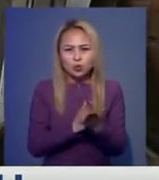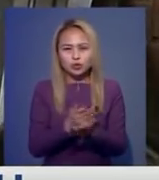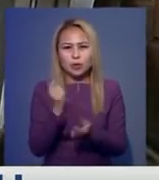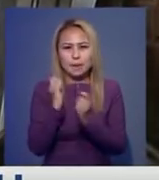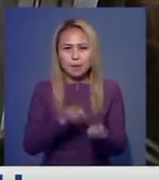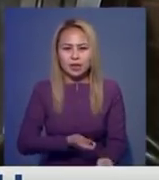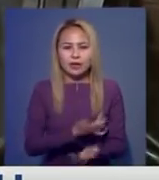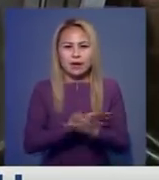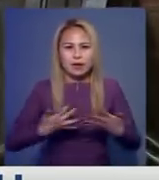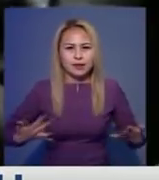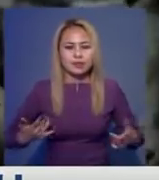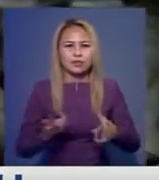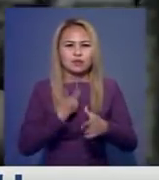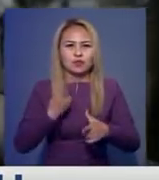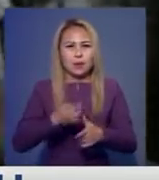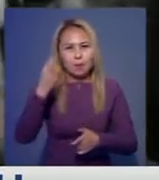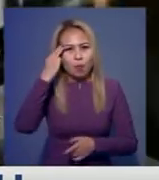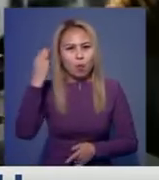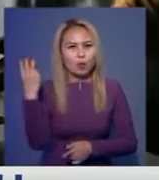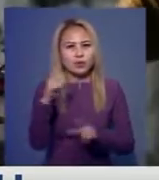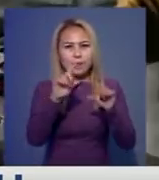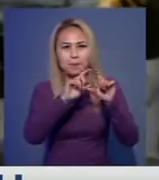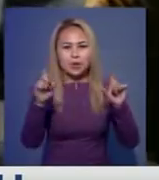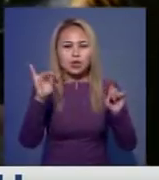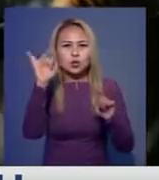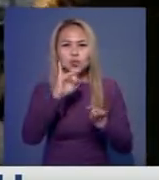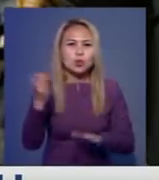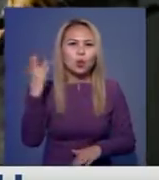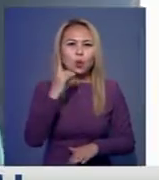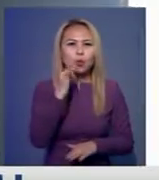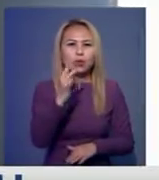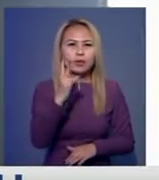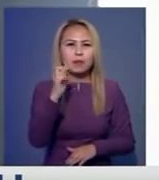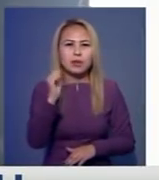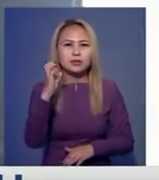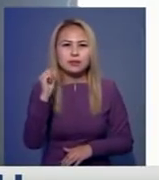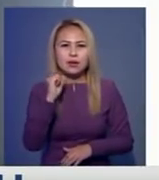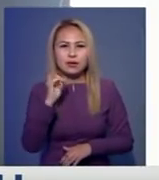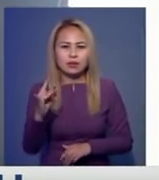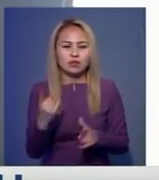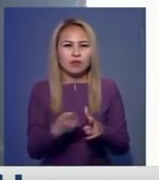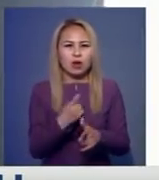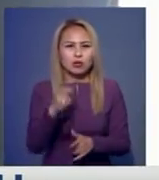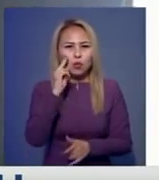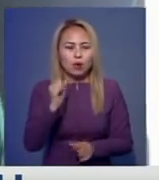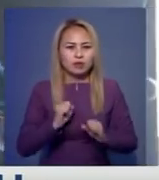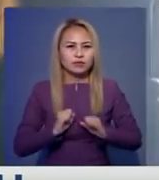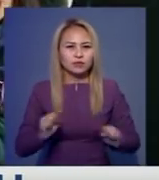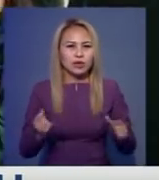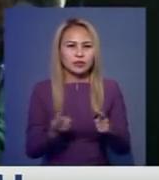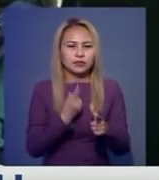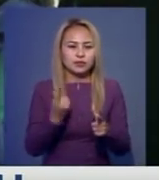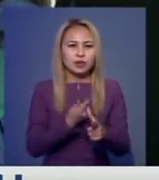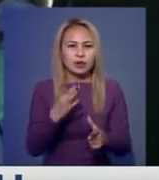есімін таңба ретінде басып, брендке айналдырған. Тарихқа үңілсек, күнбасар қыпшақтан шыққан даңқты жауынгер. Ол Георгий үшіншінің